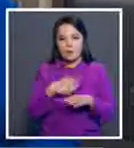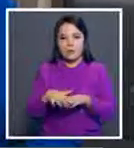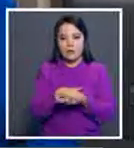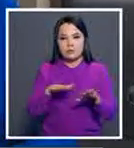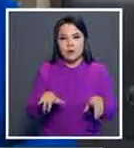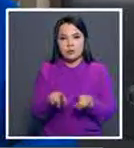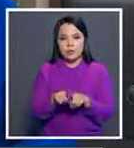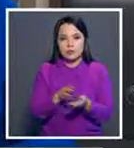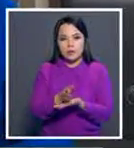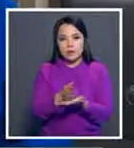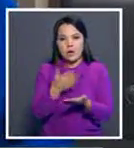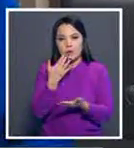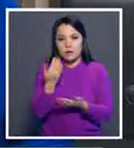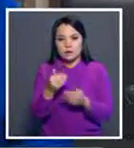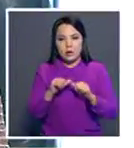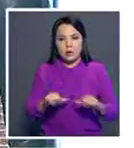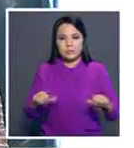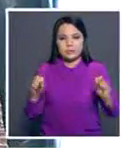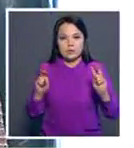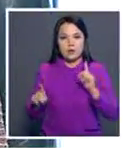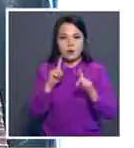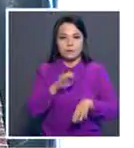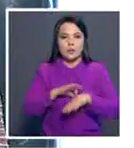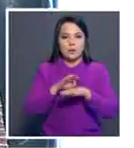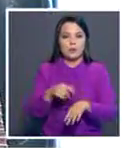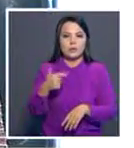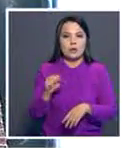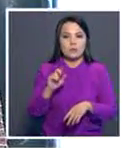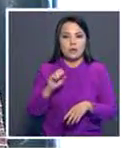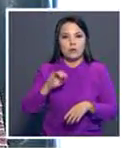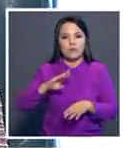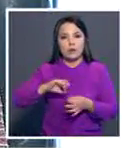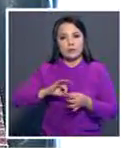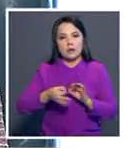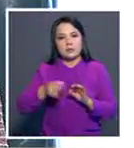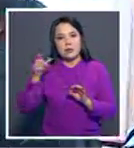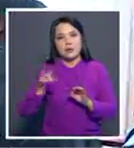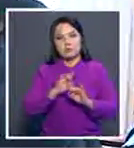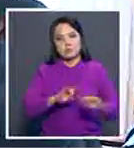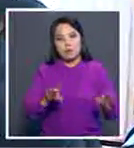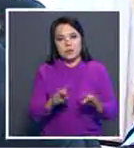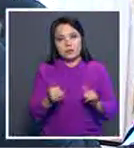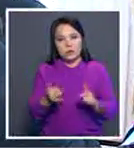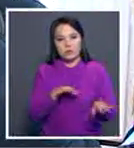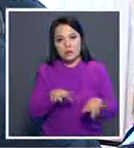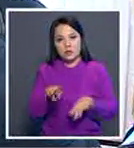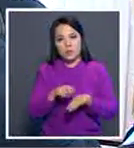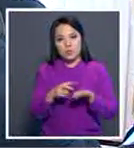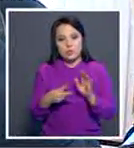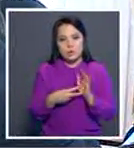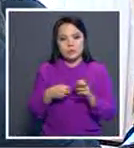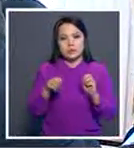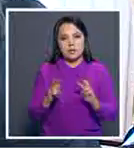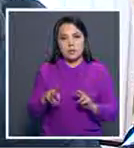жөніндегі ұлттық комиссияның отырысы кезінде мемлекеттік хатшы Гүлшара Әбдіқалықова осылай деді. Шара барысында 2017-19